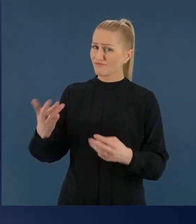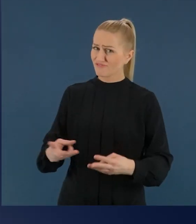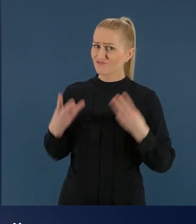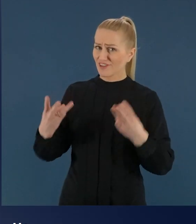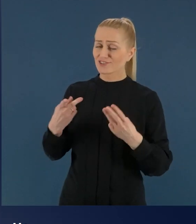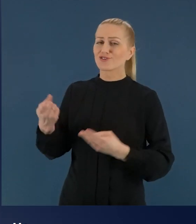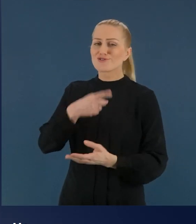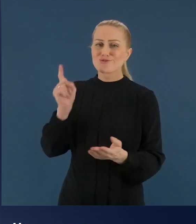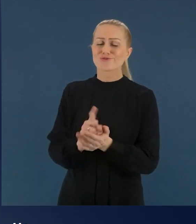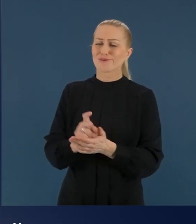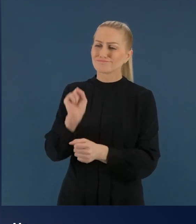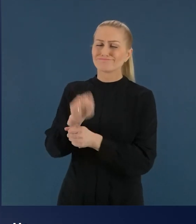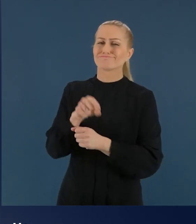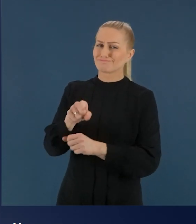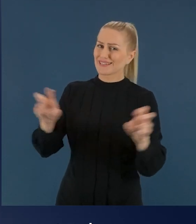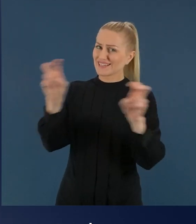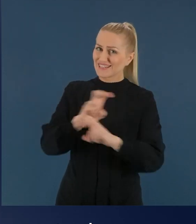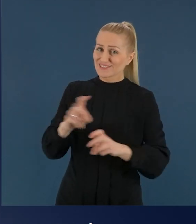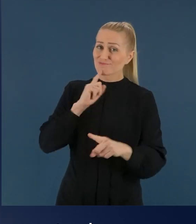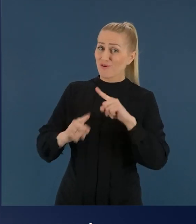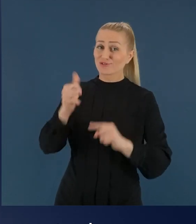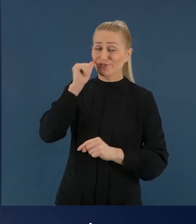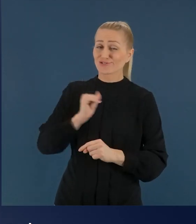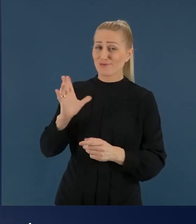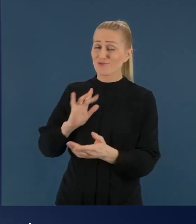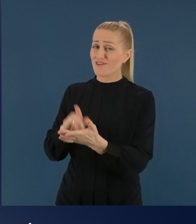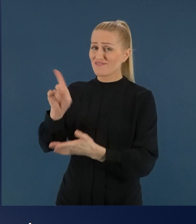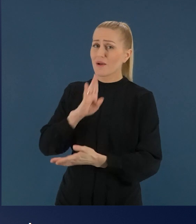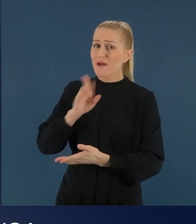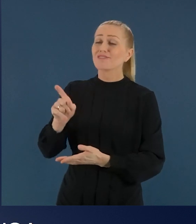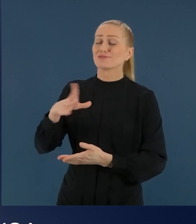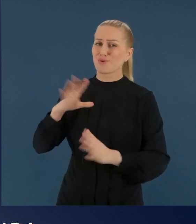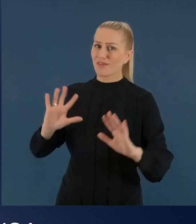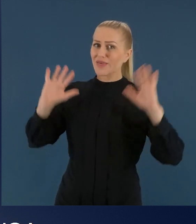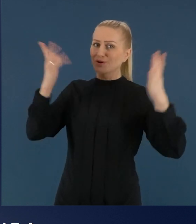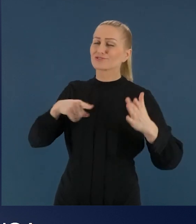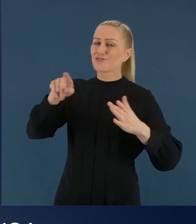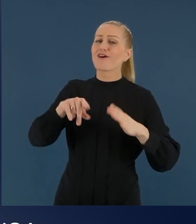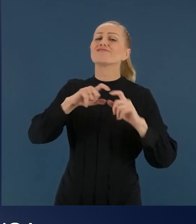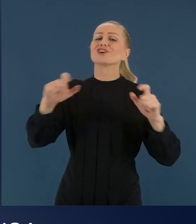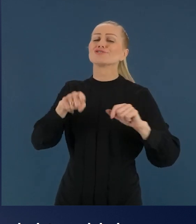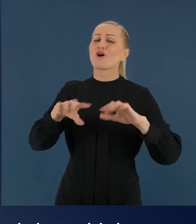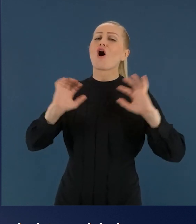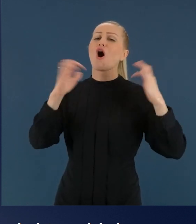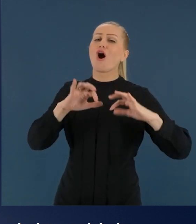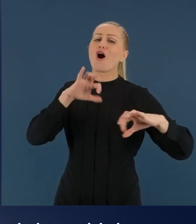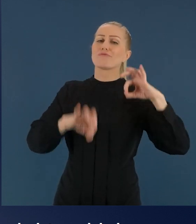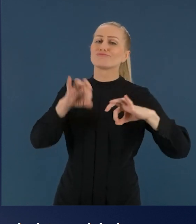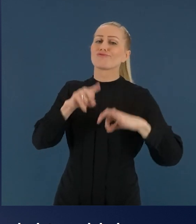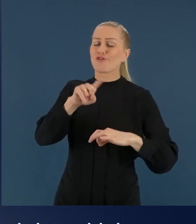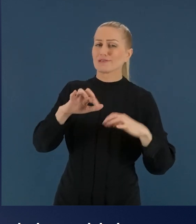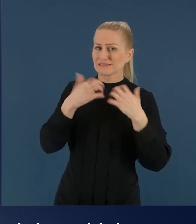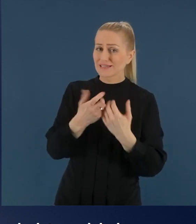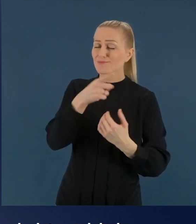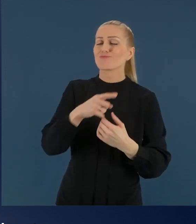Jest niezwykle istotne, że udało się przełamać kryzys polityczny, który miał miejsce wczoraj w Waszyngtonie w związku z demonstracjami podczas obrad Kongresu USA. Kongres